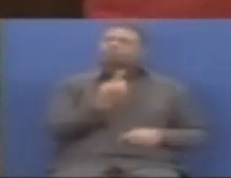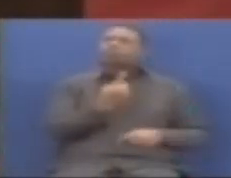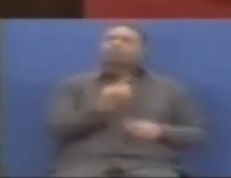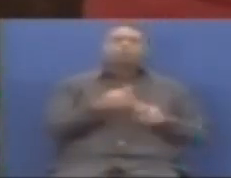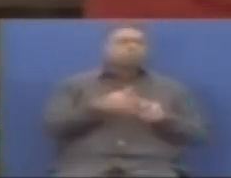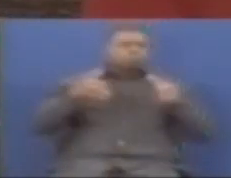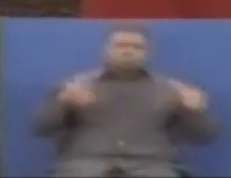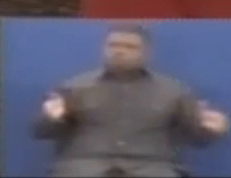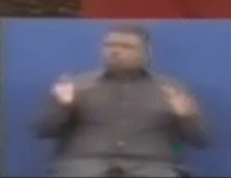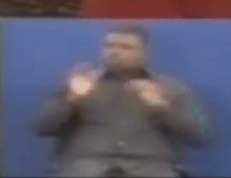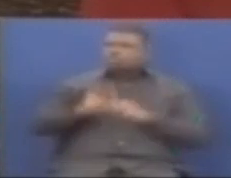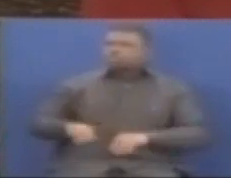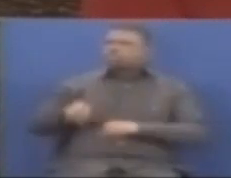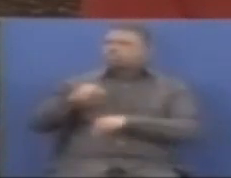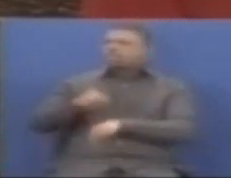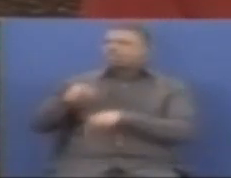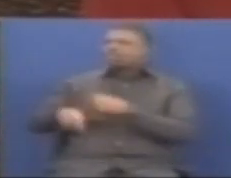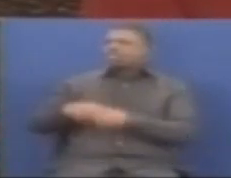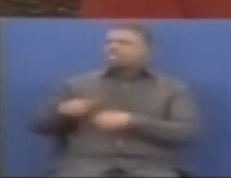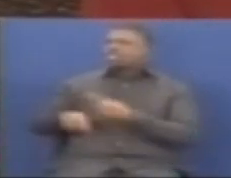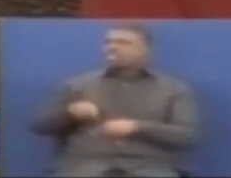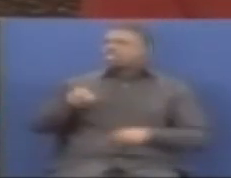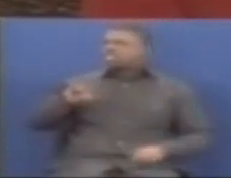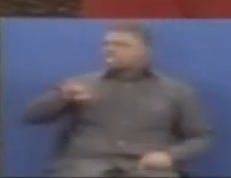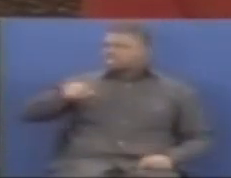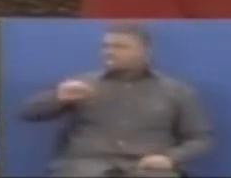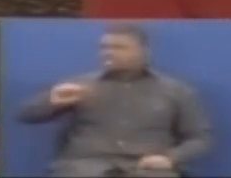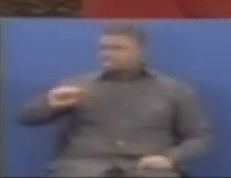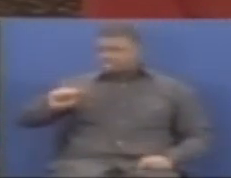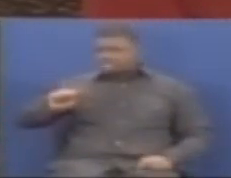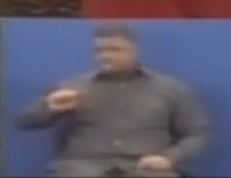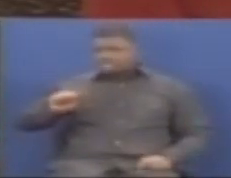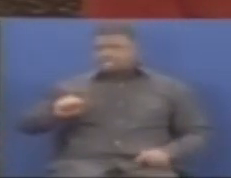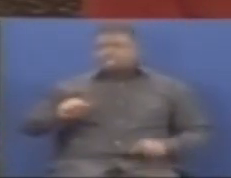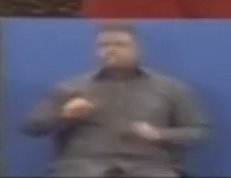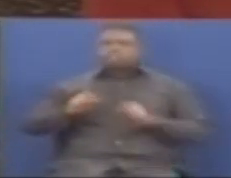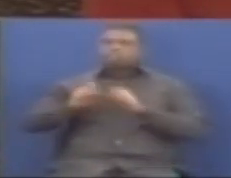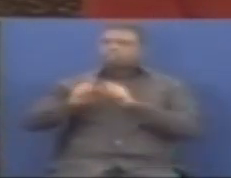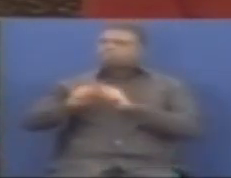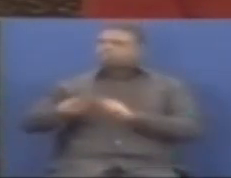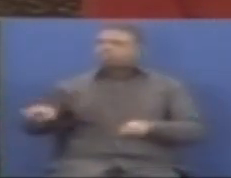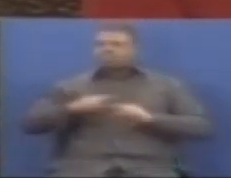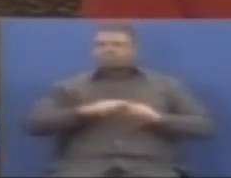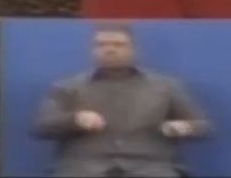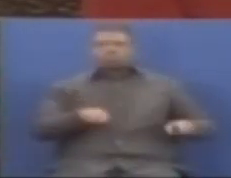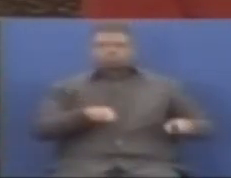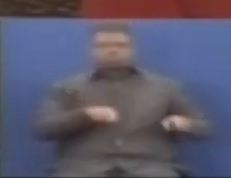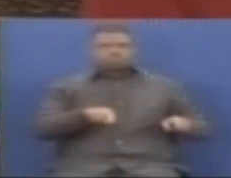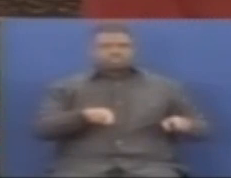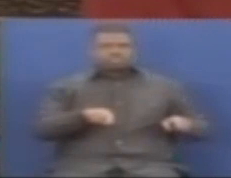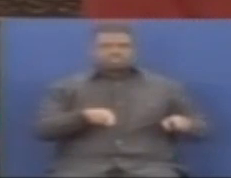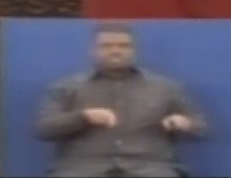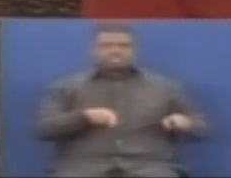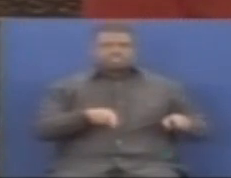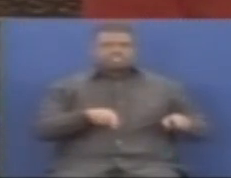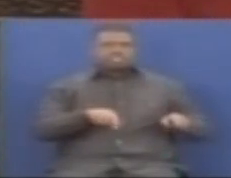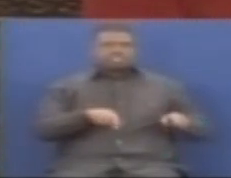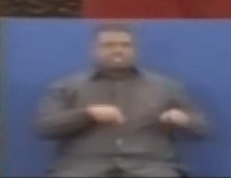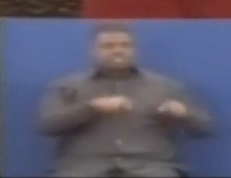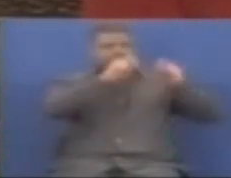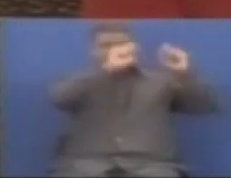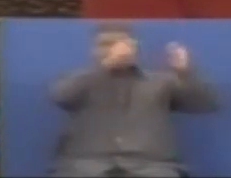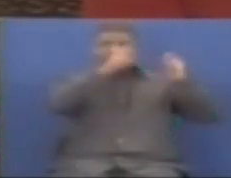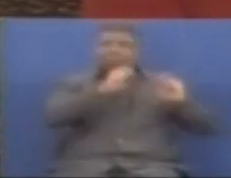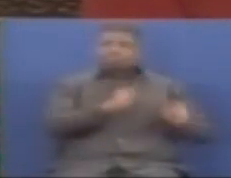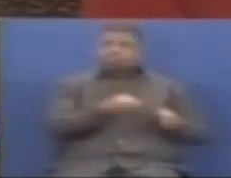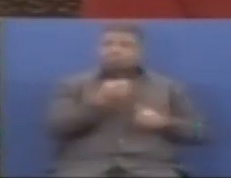inayochelewesha kukamilika kwa wakati kwa miradi ya REA ni tofauti ya size ya transformer iliyopo kwenye